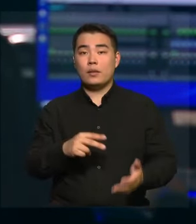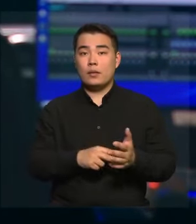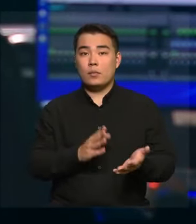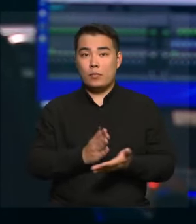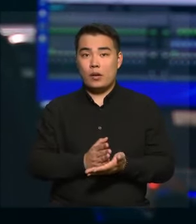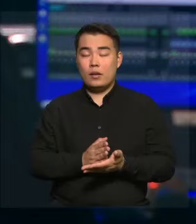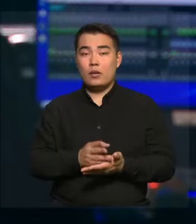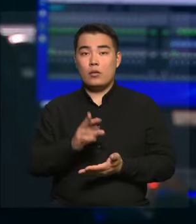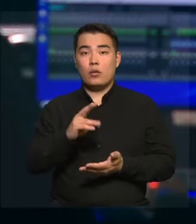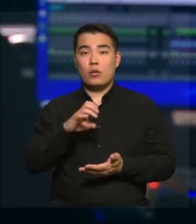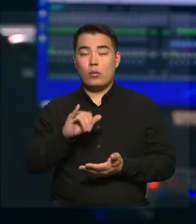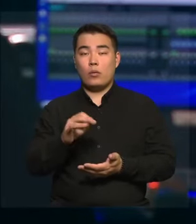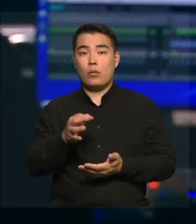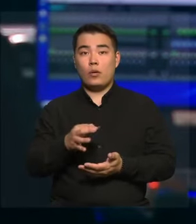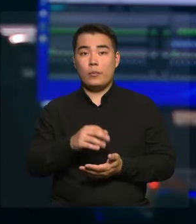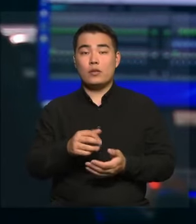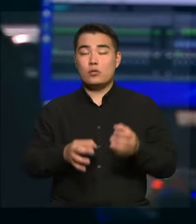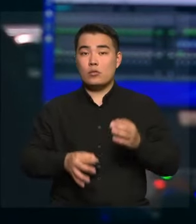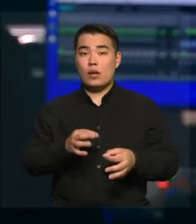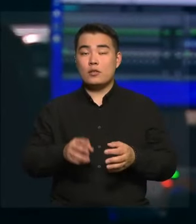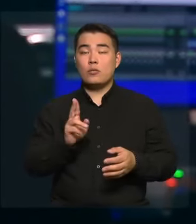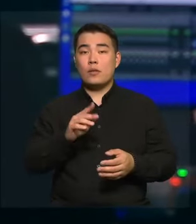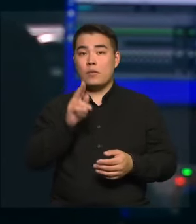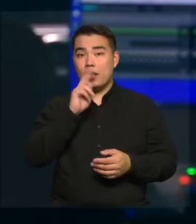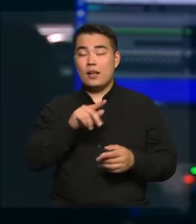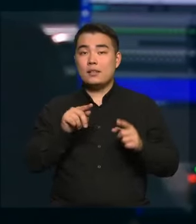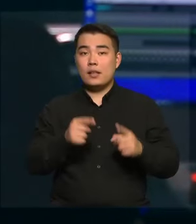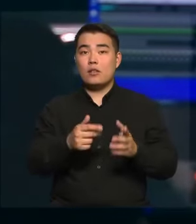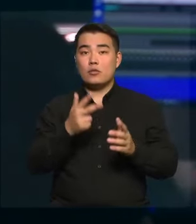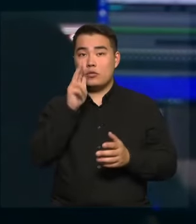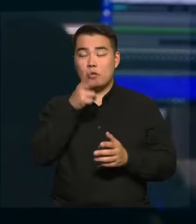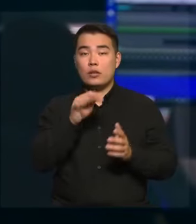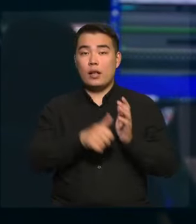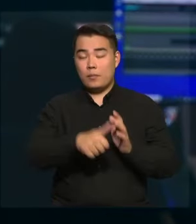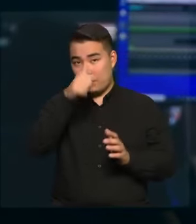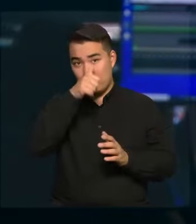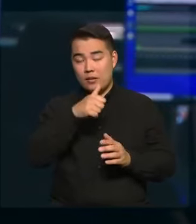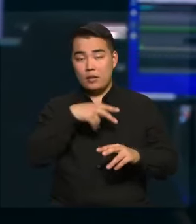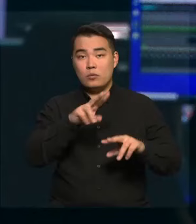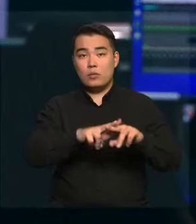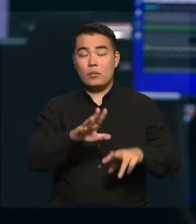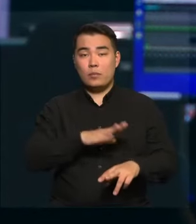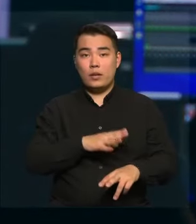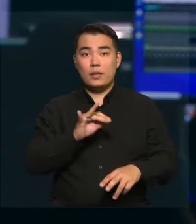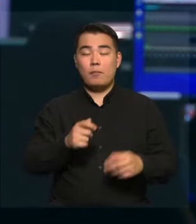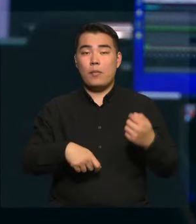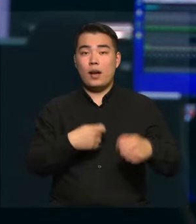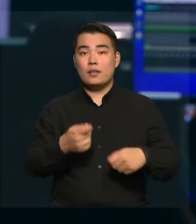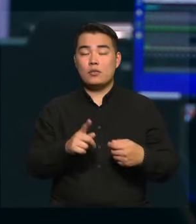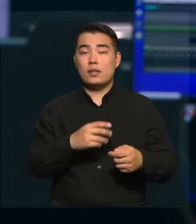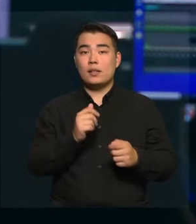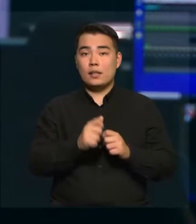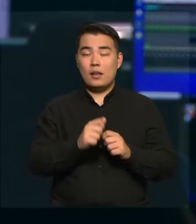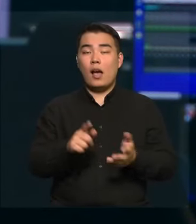арасында. Көксу аудандық соты айыпталушыға 3 жыл 6 айға бас бостандығын шектеу жазасын тағайындап, материалдық шығынды